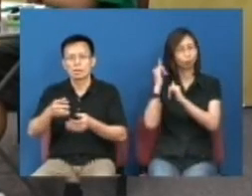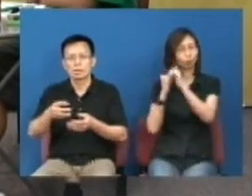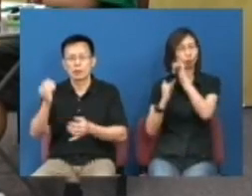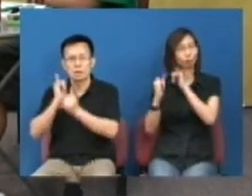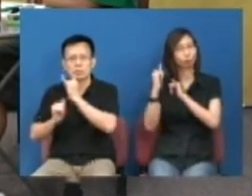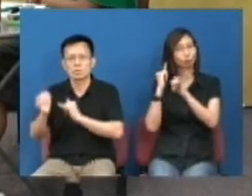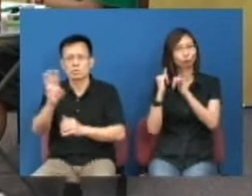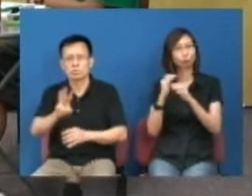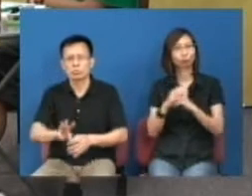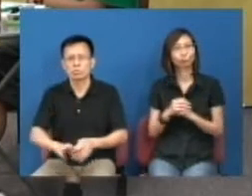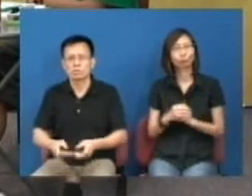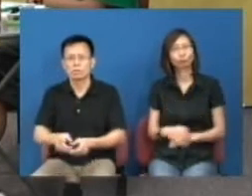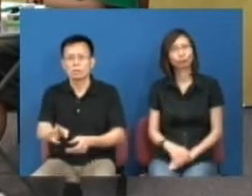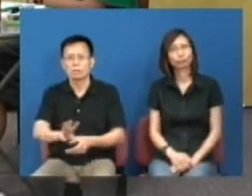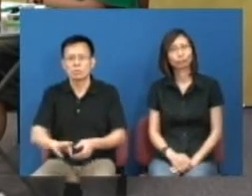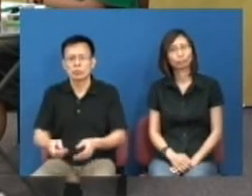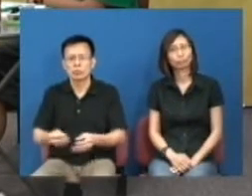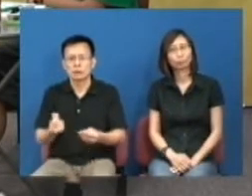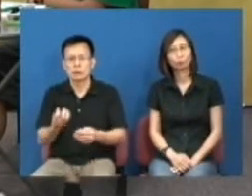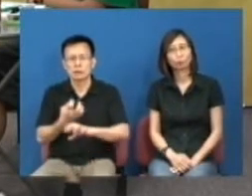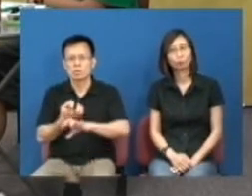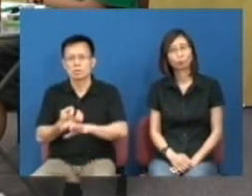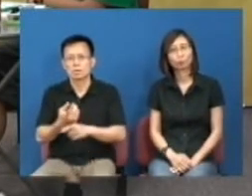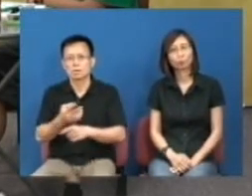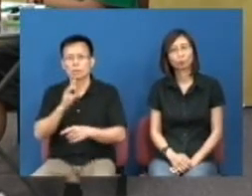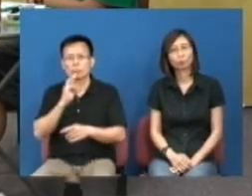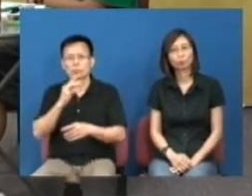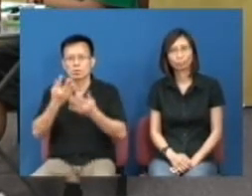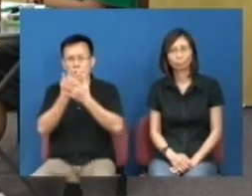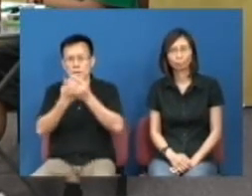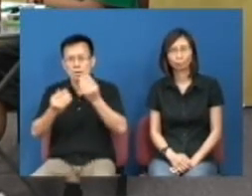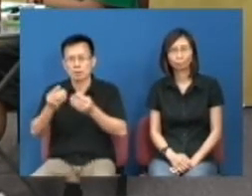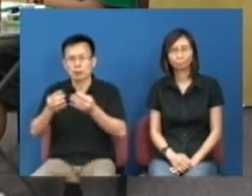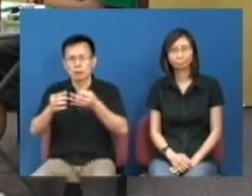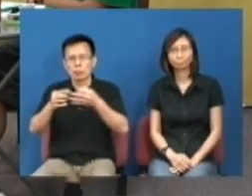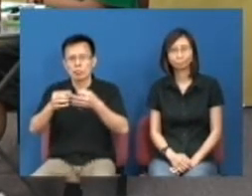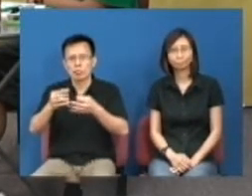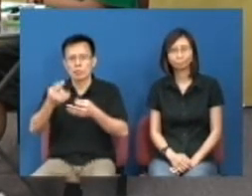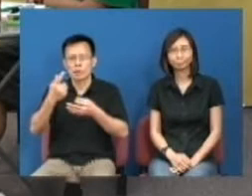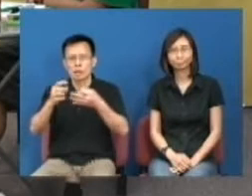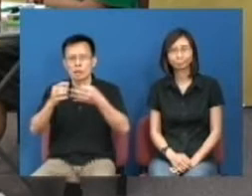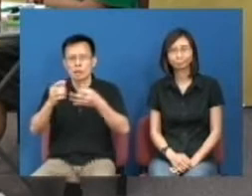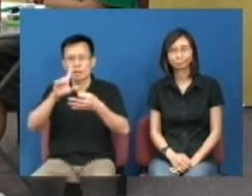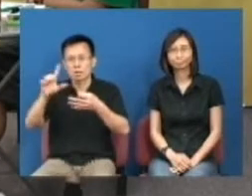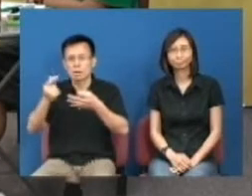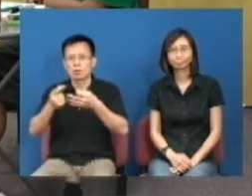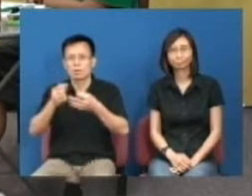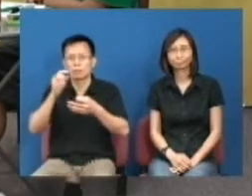石，即係等於同葉劉話呢個中共革命